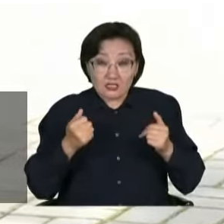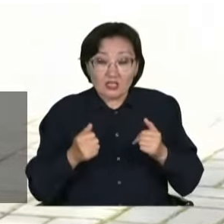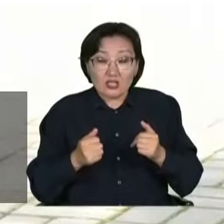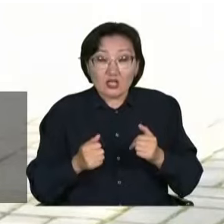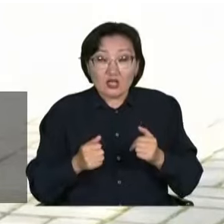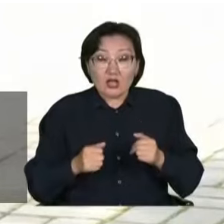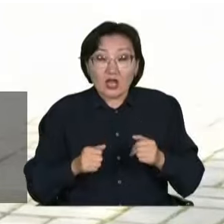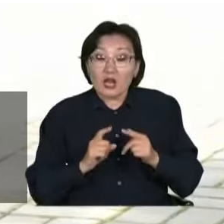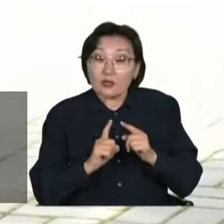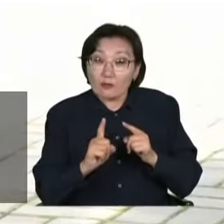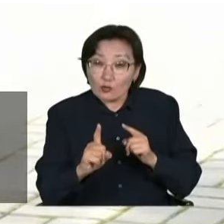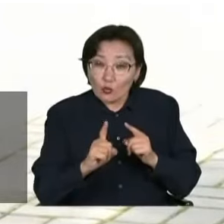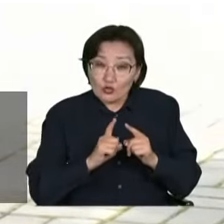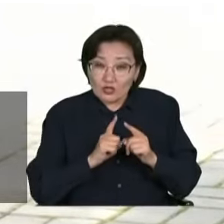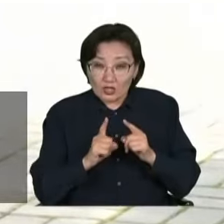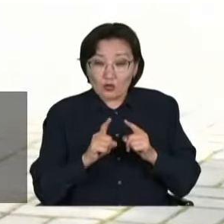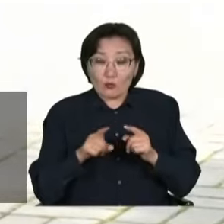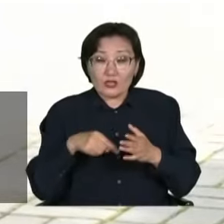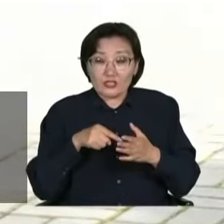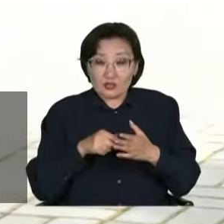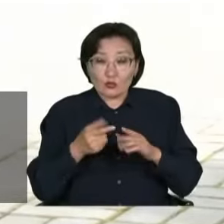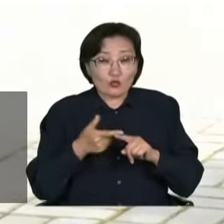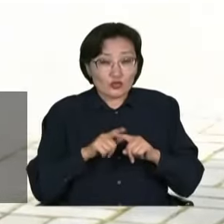тұру мәселелері күрделі тұр.